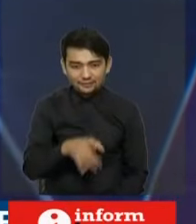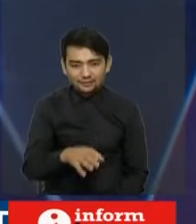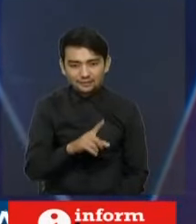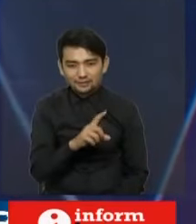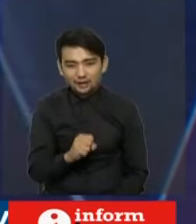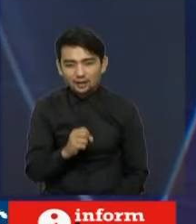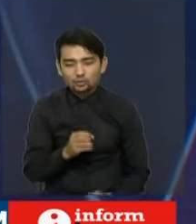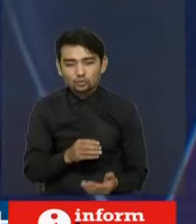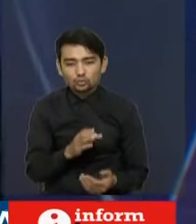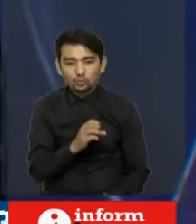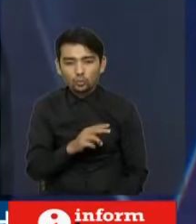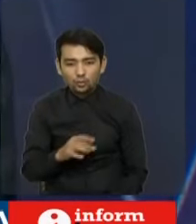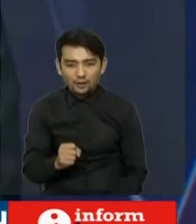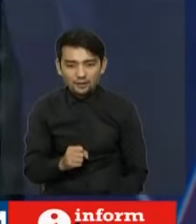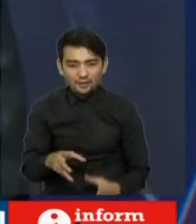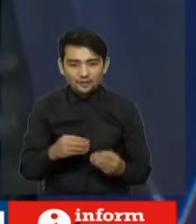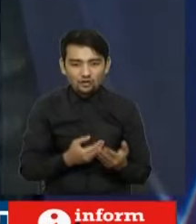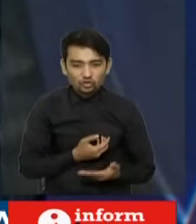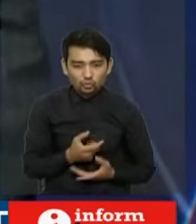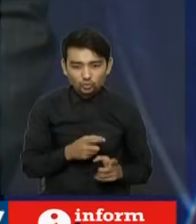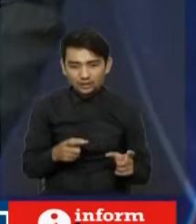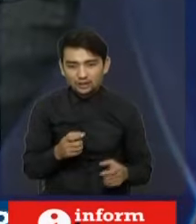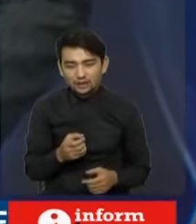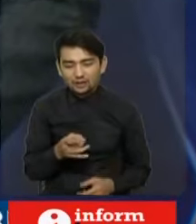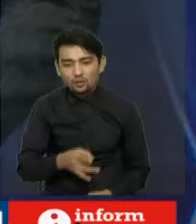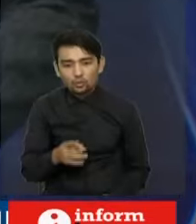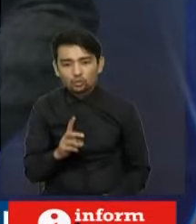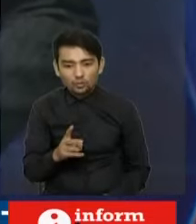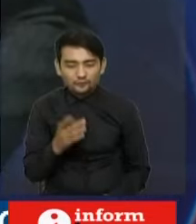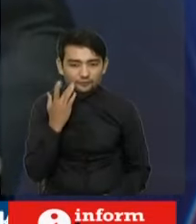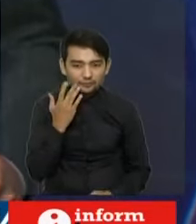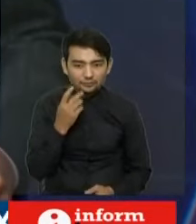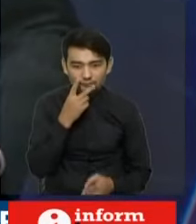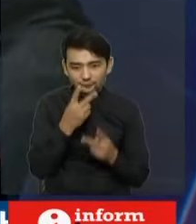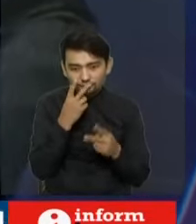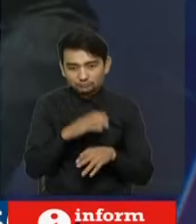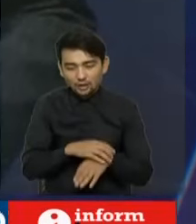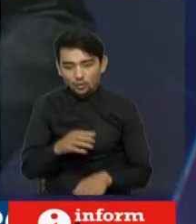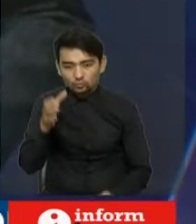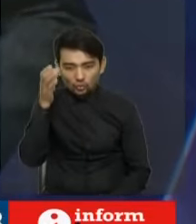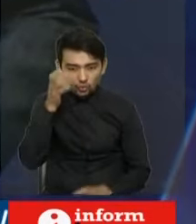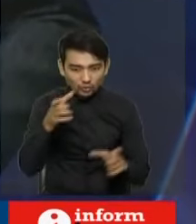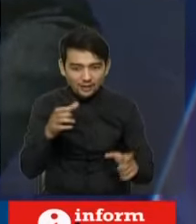перед Отечеством выдающихся жителей региона. Наград удостоились ученые, аграрии,